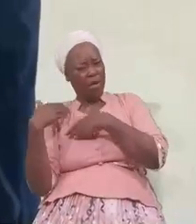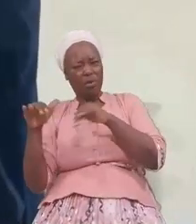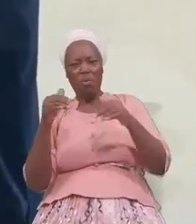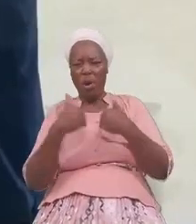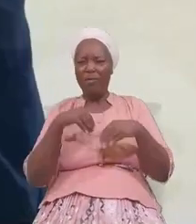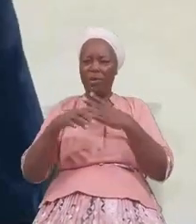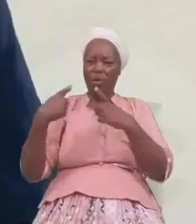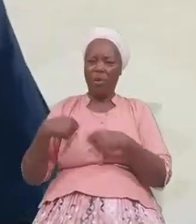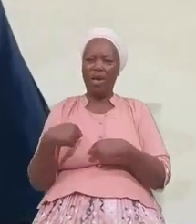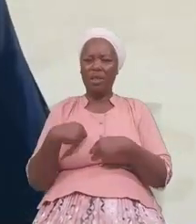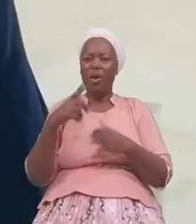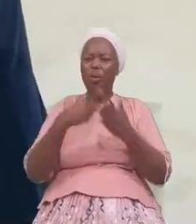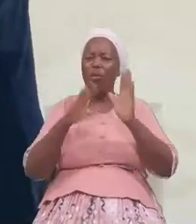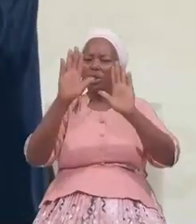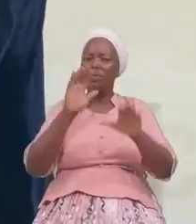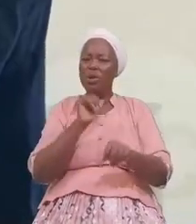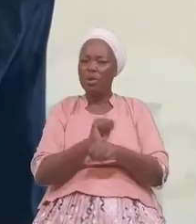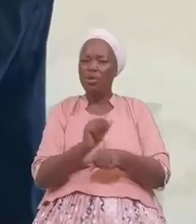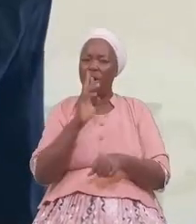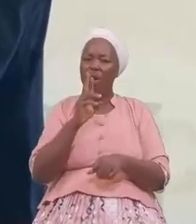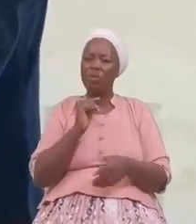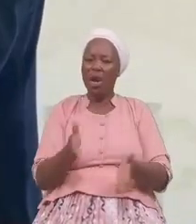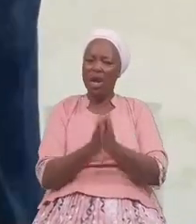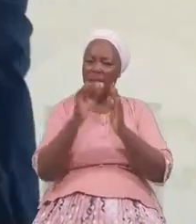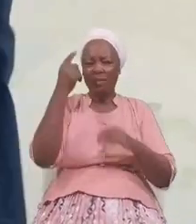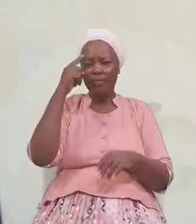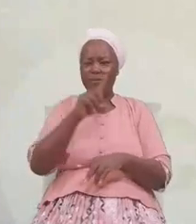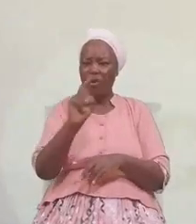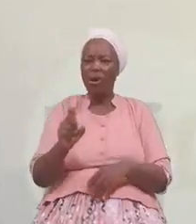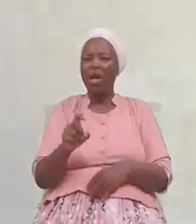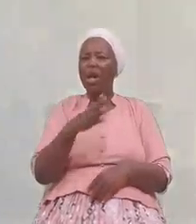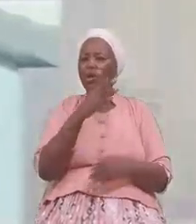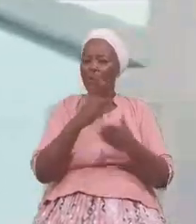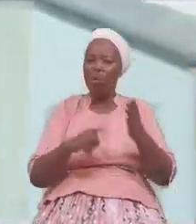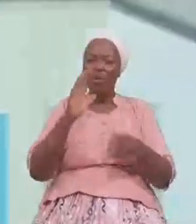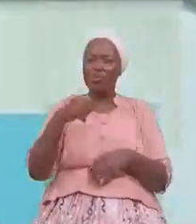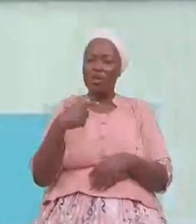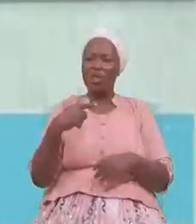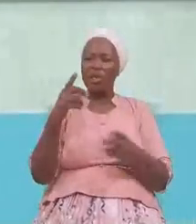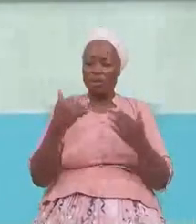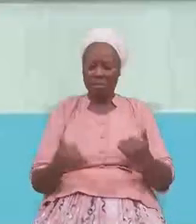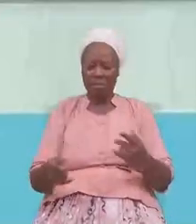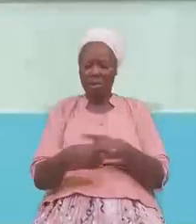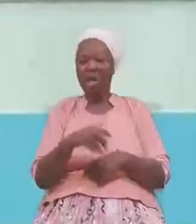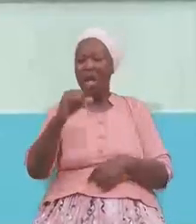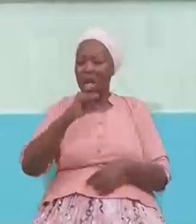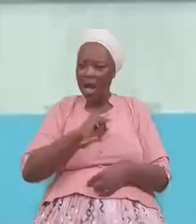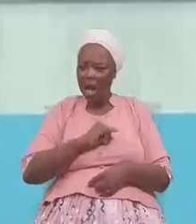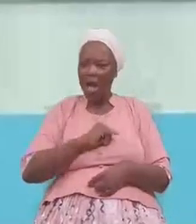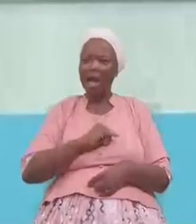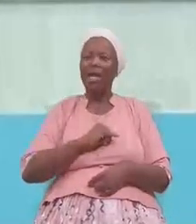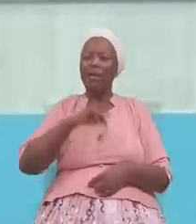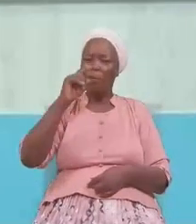Quel miracle demandes-tu? Que dis-tu aujourd'hui? Je dois avoir